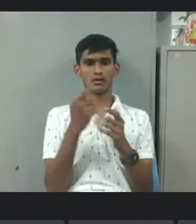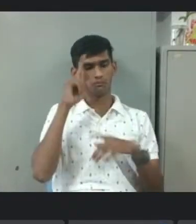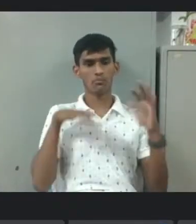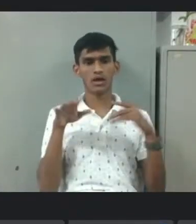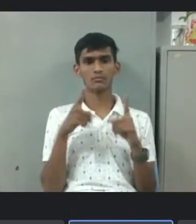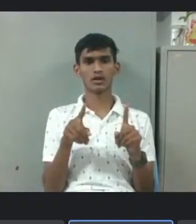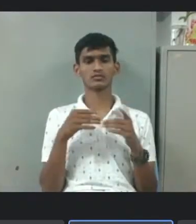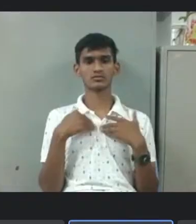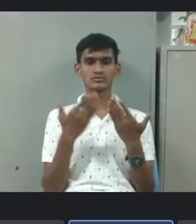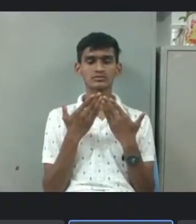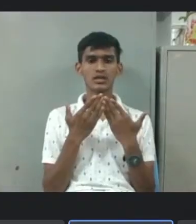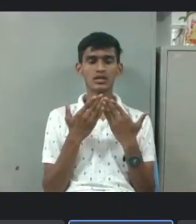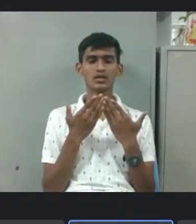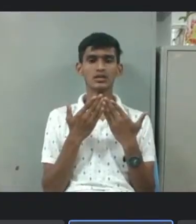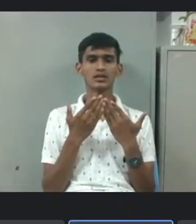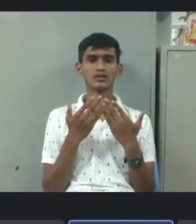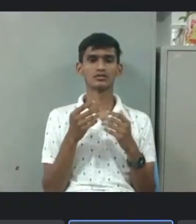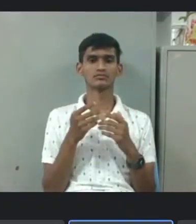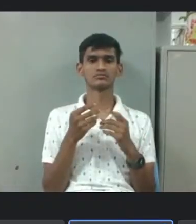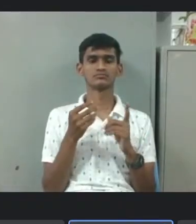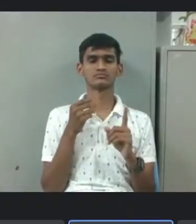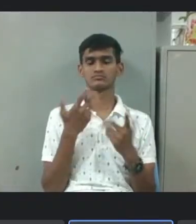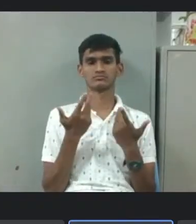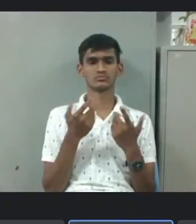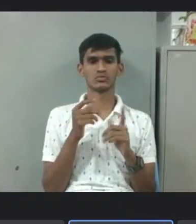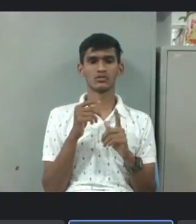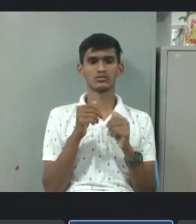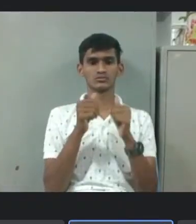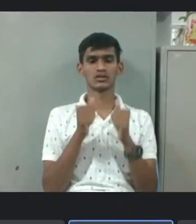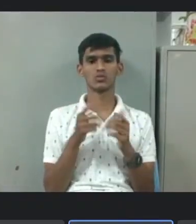അപ്പൊ ഇപ്പൊ 2 വർഷമായിട്ട് വീട്ടിൽ വെറുതെ ഇരിക്കുക, എവിടെ പോയിട്ട് കിട്ടുന്നില്ല.